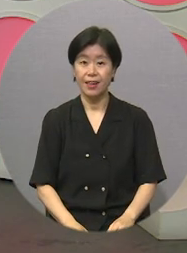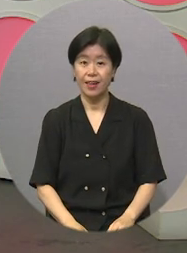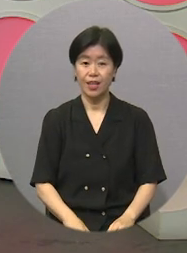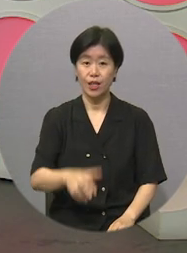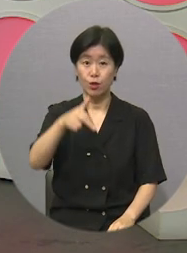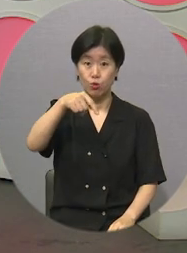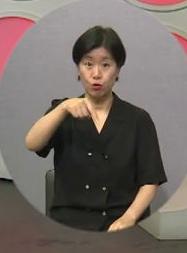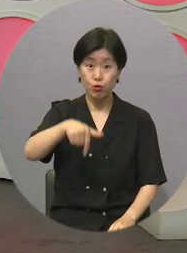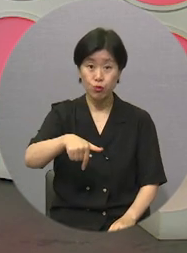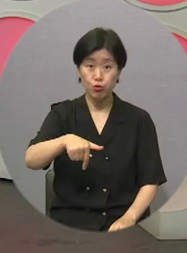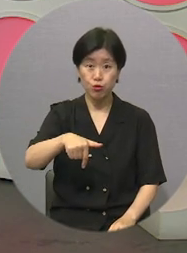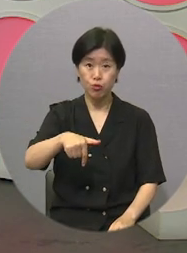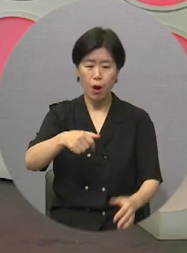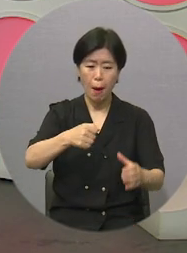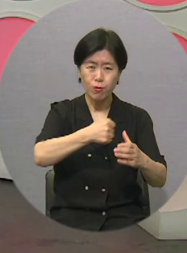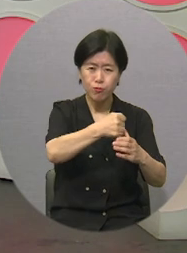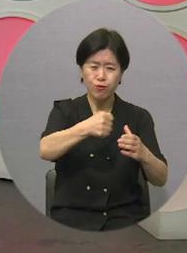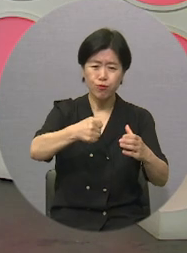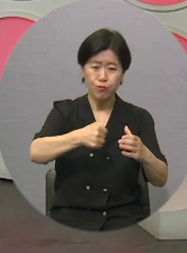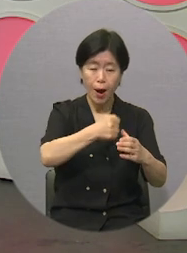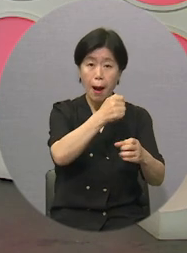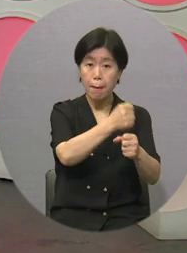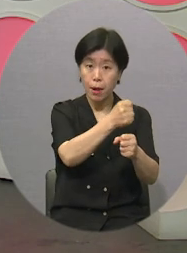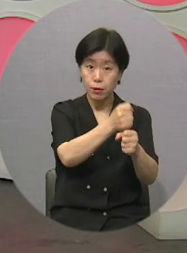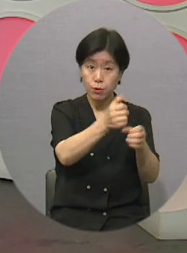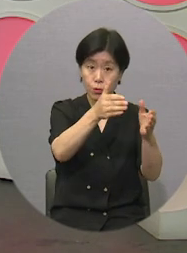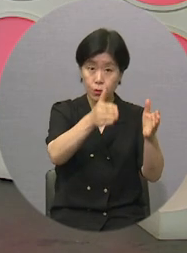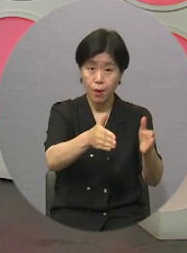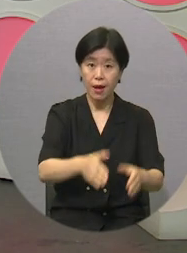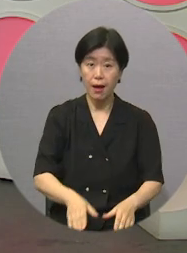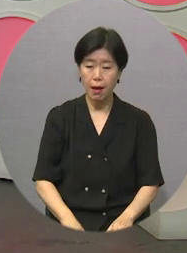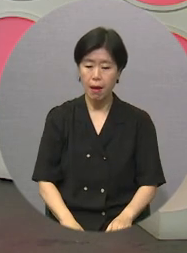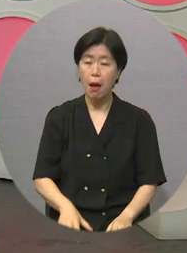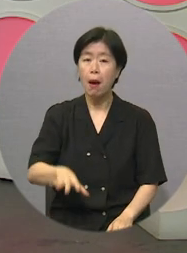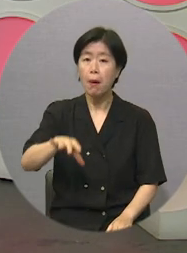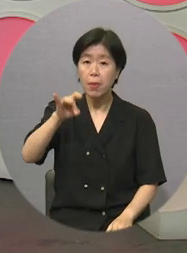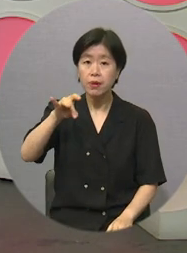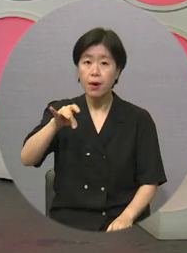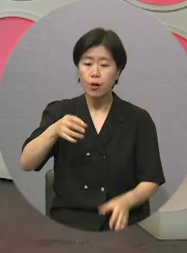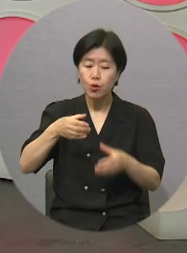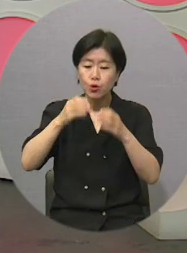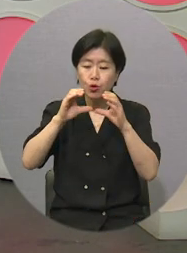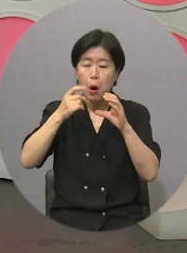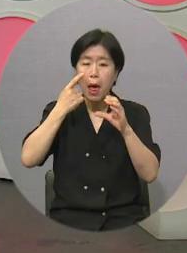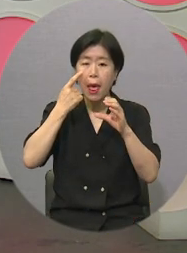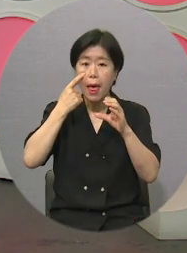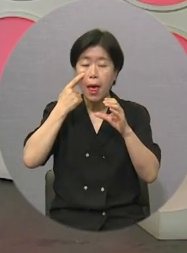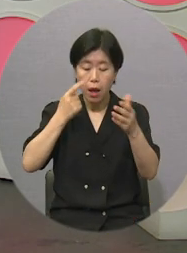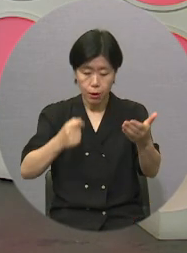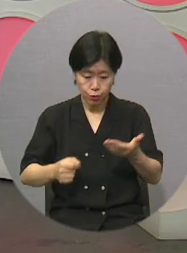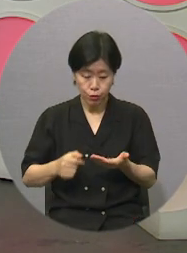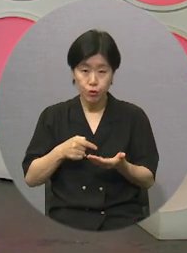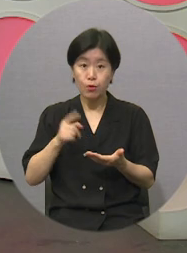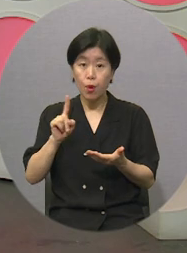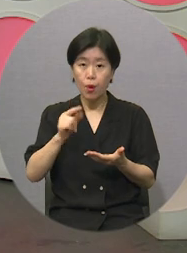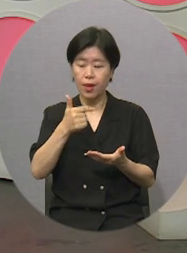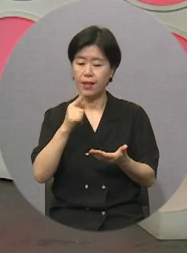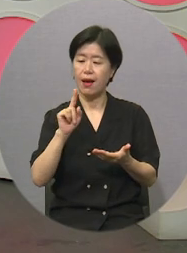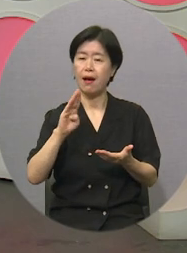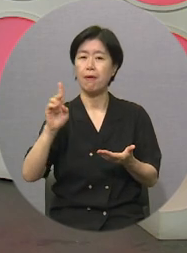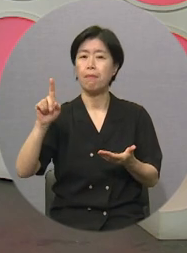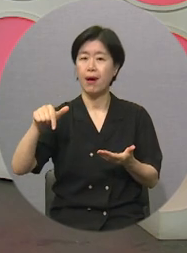죽을 써주신다며 잠시 죽을 쓸 동안 입가 심하라기에 나박김치를